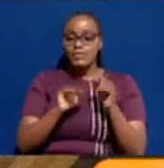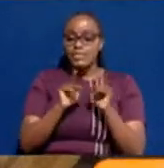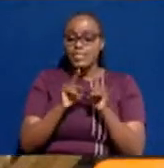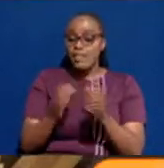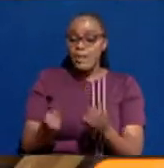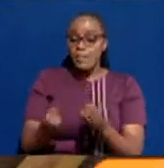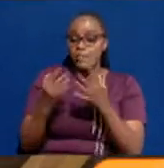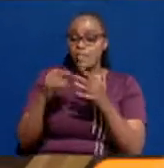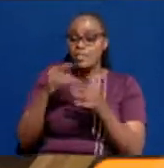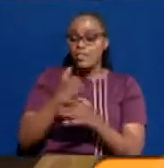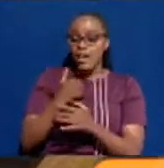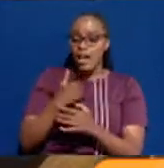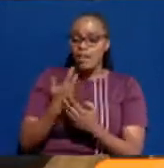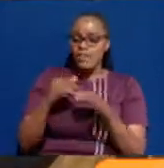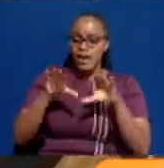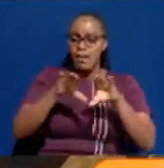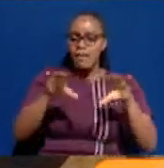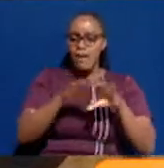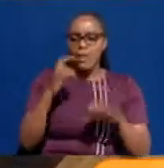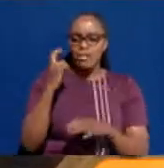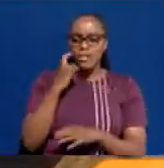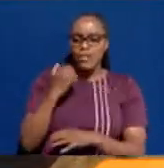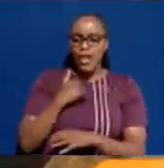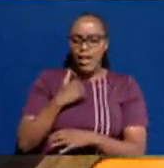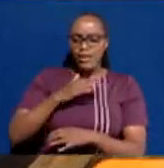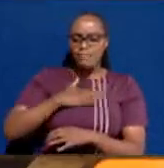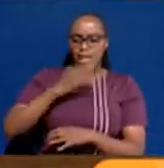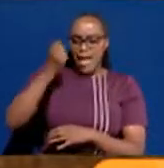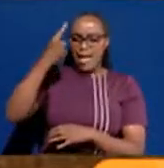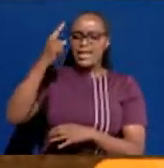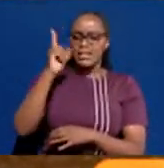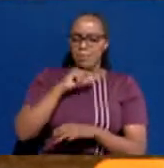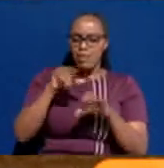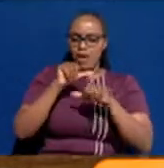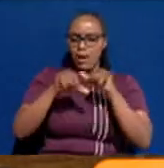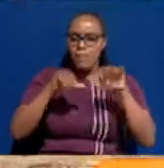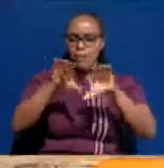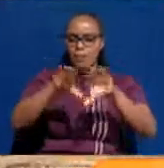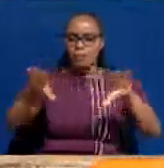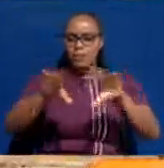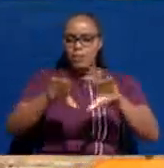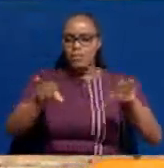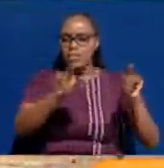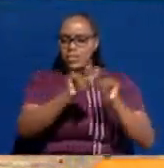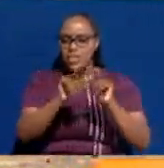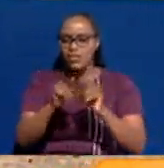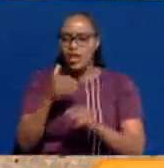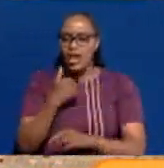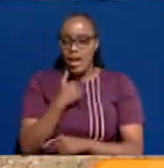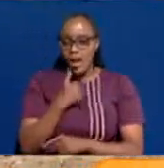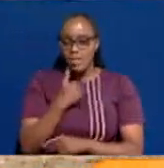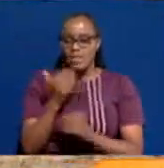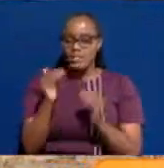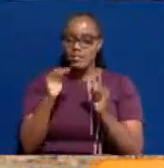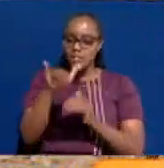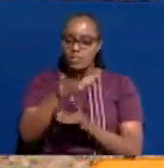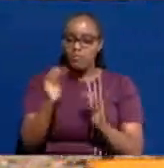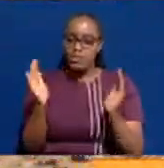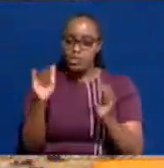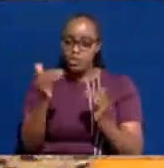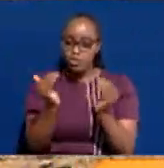tu alikuwa na maarifa ya mbao, mimi niko na maarifa ya mbao. So tukasema kwa nini tustafute ka space tu